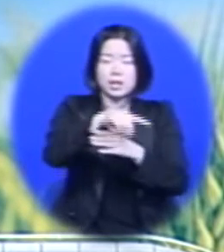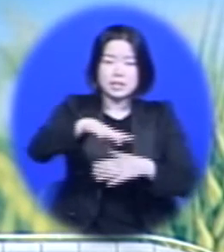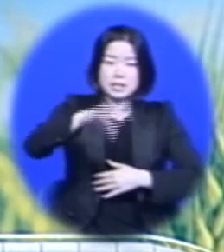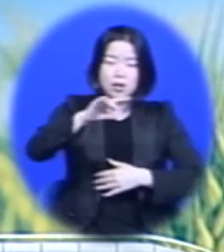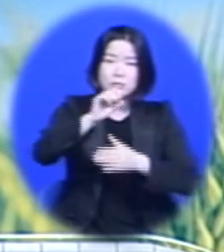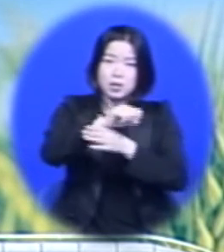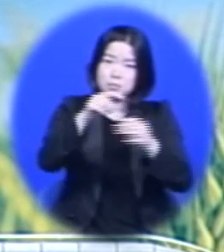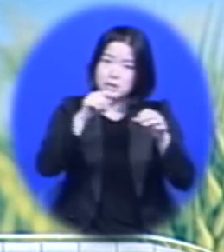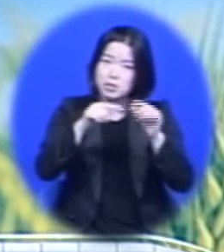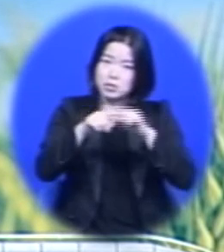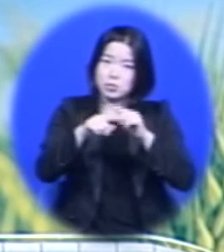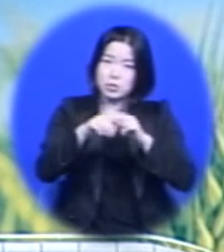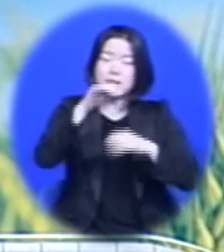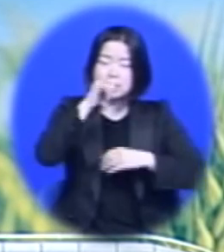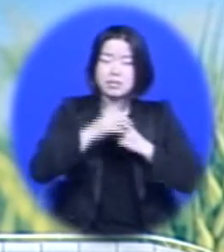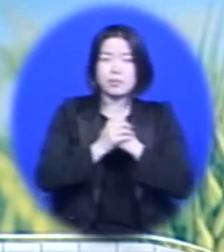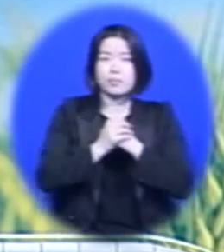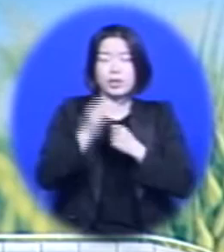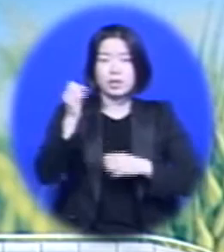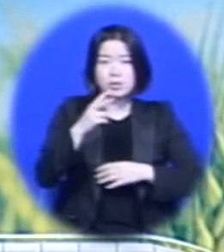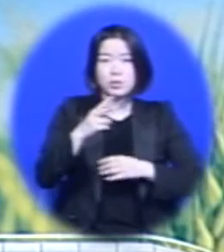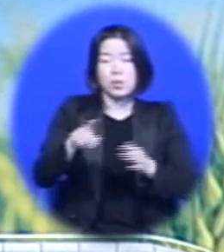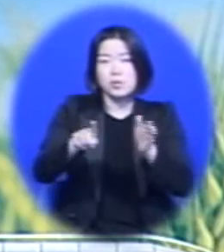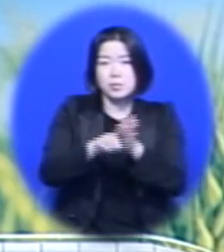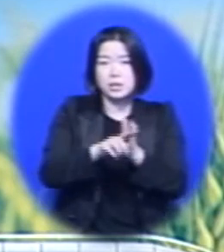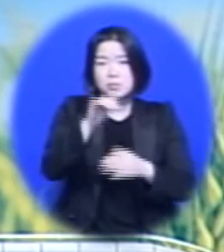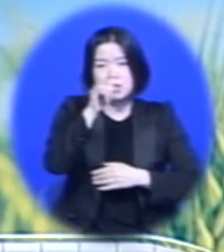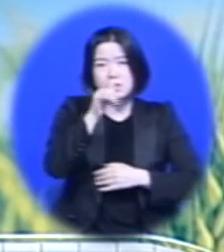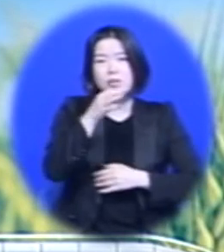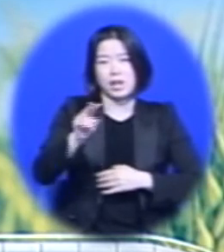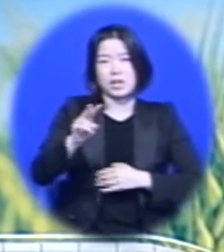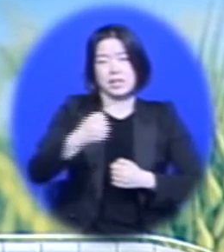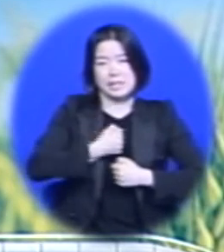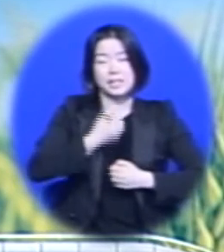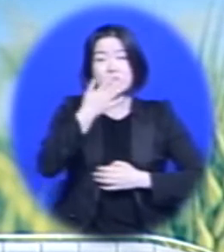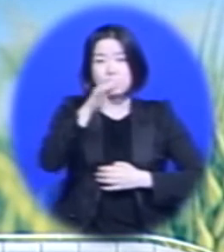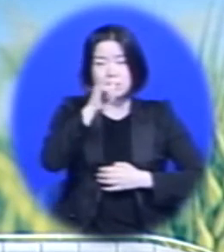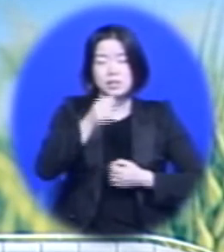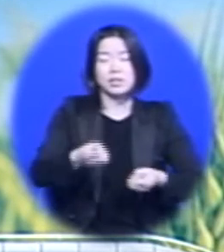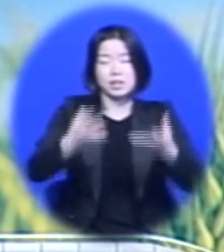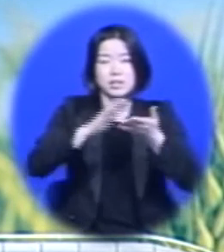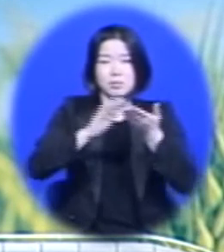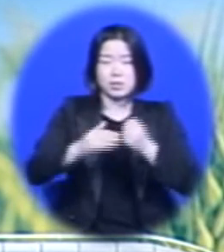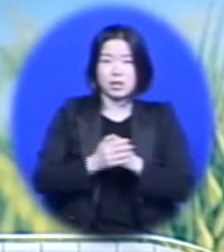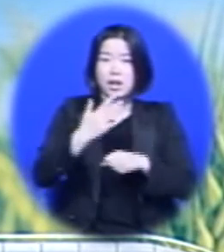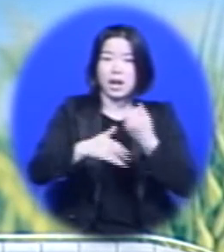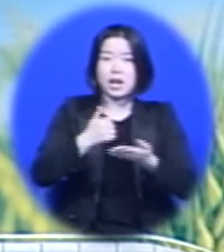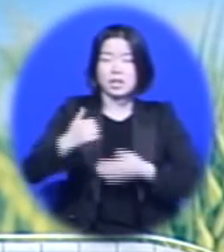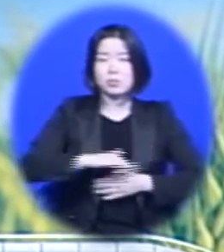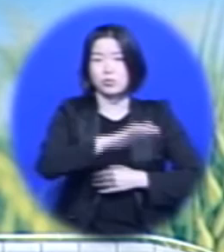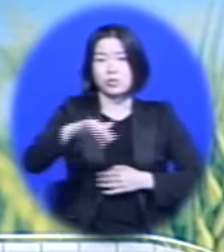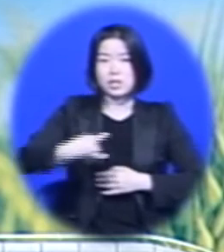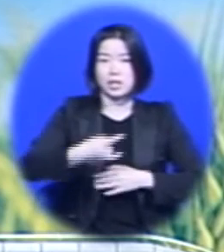있기 때문입니다. 그리고 믿음이 있어야 지킬 수 있는 절기입니다. 하나님께서 우리에게 맥주감사주의를